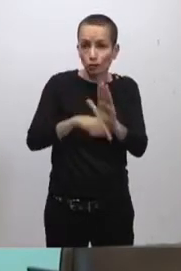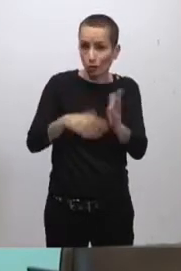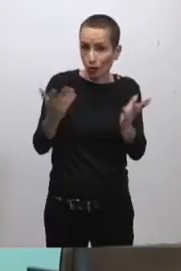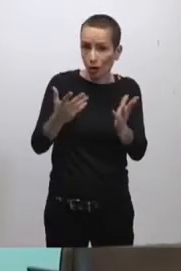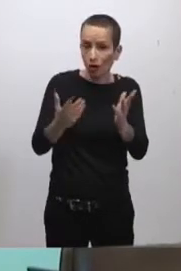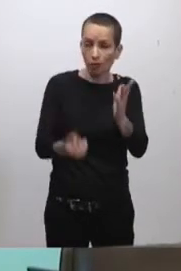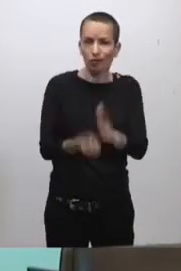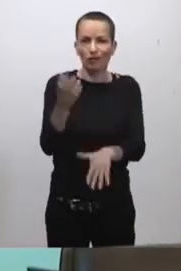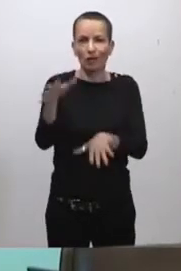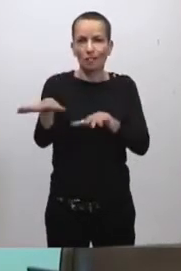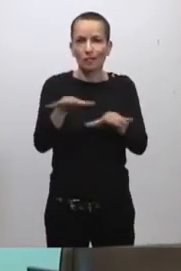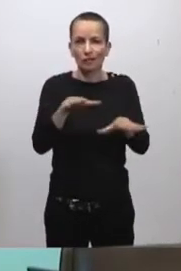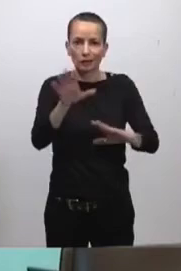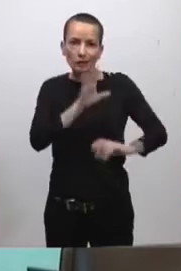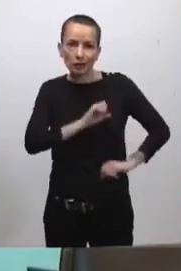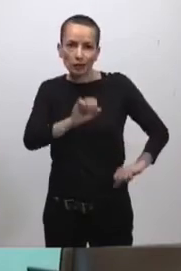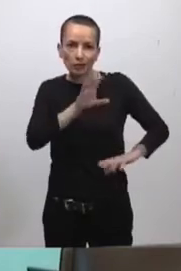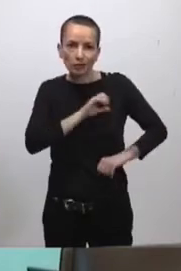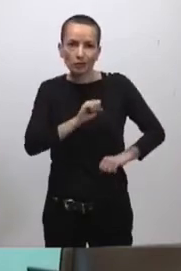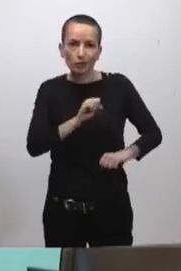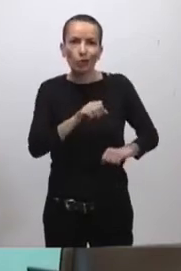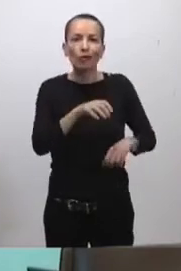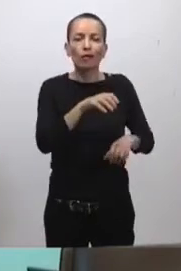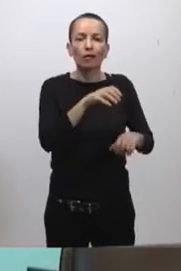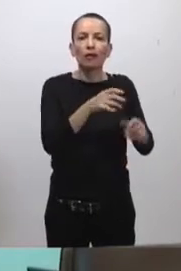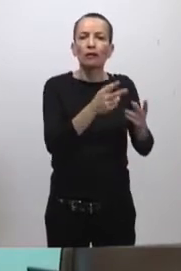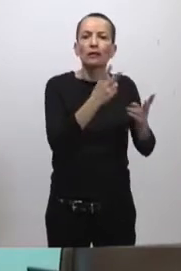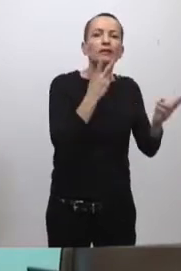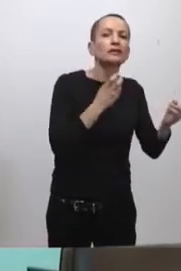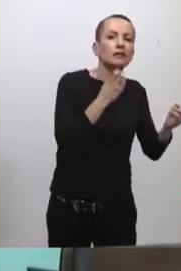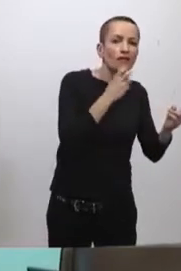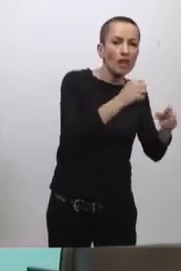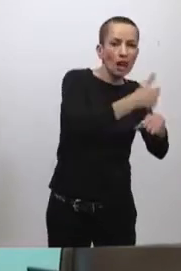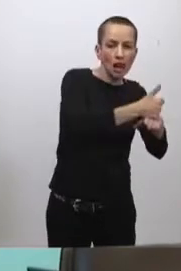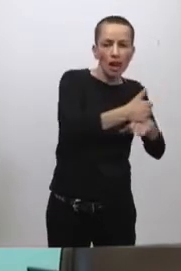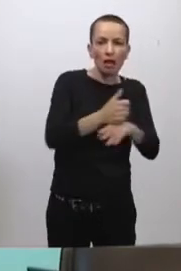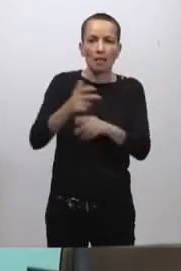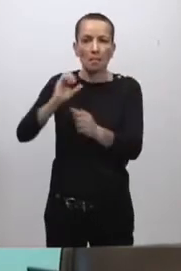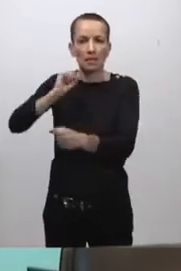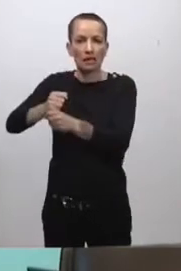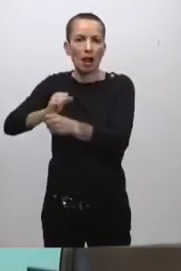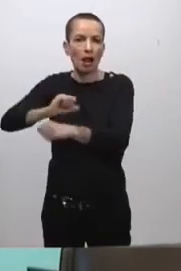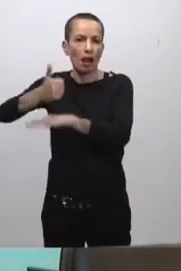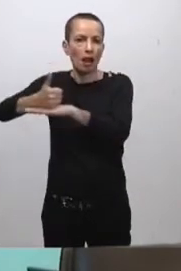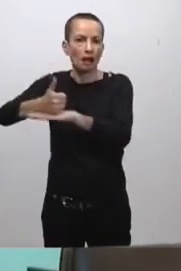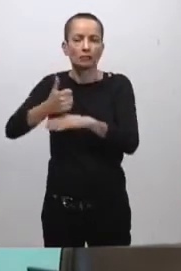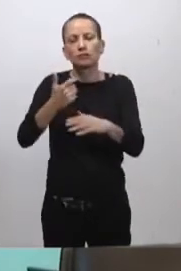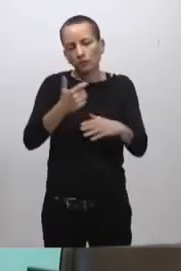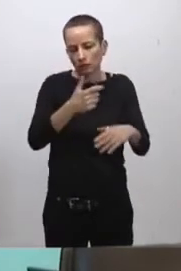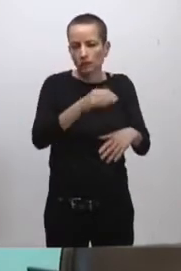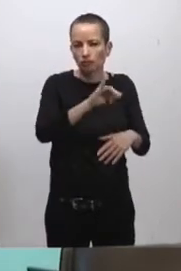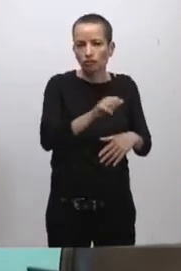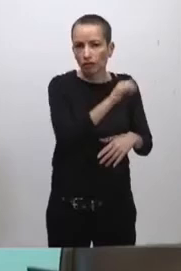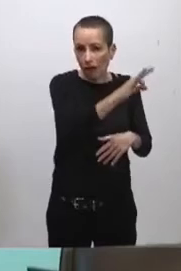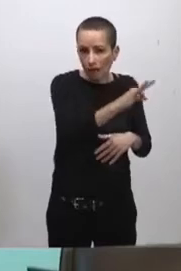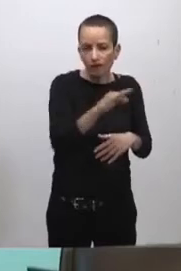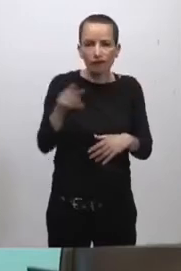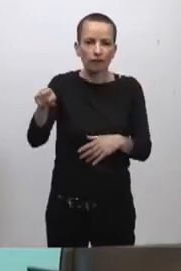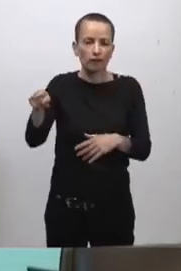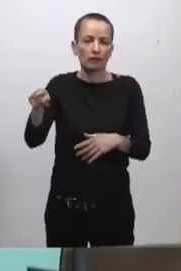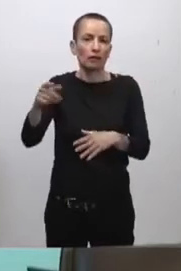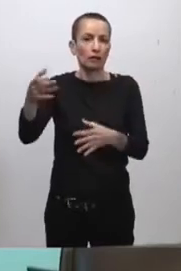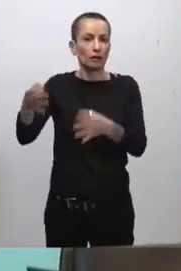nouvelle méthode de coordination entre les juridictions civiles et les juridictions pénales, c'est-à-dire entre le juge d'affaires familiales et le